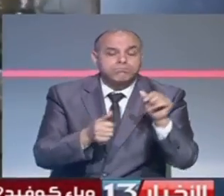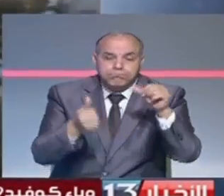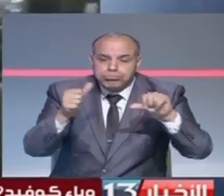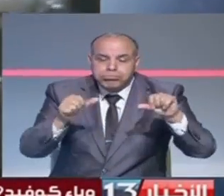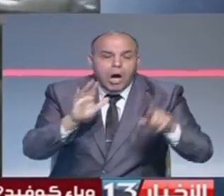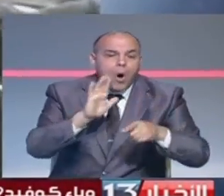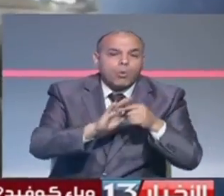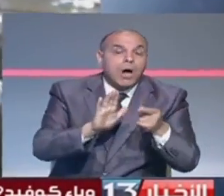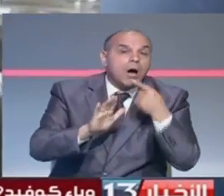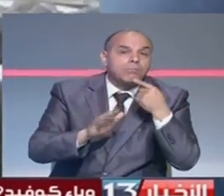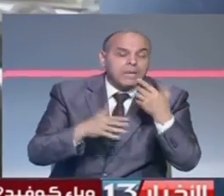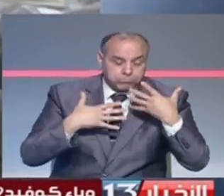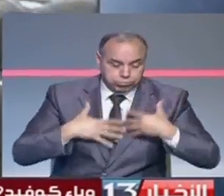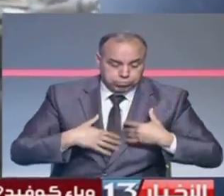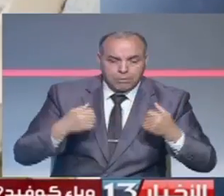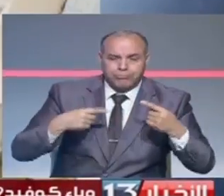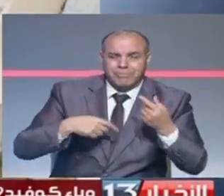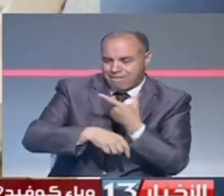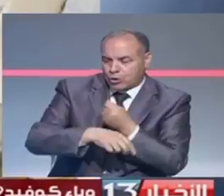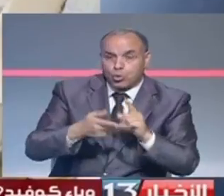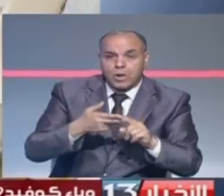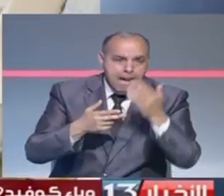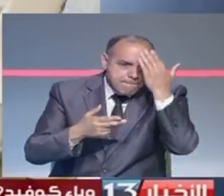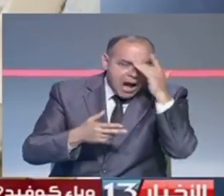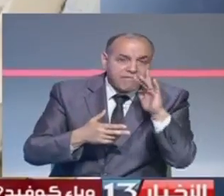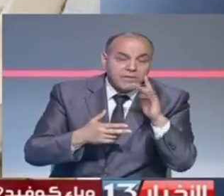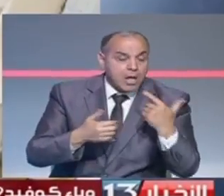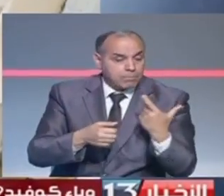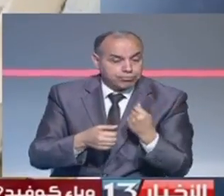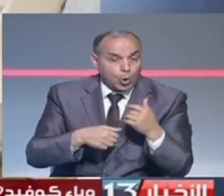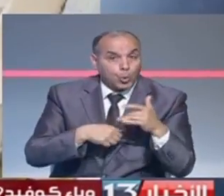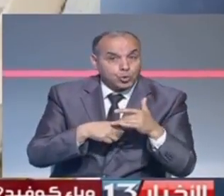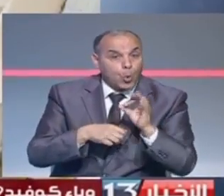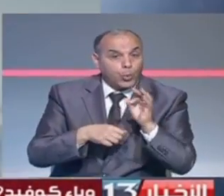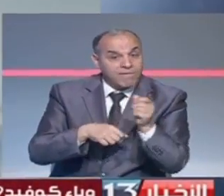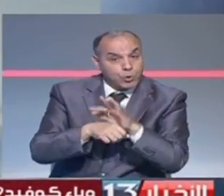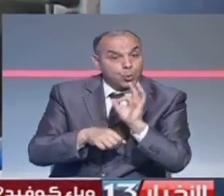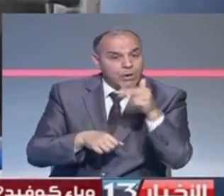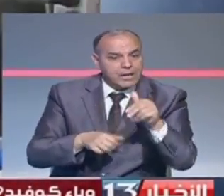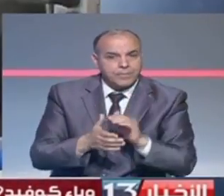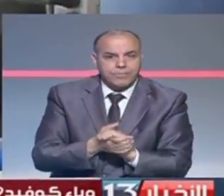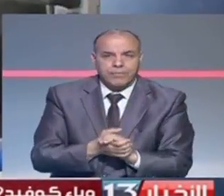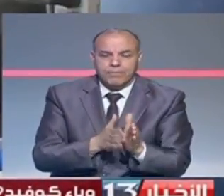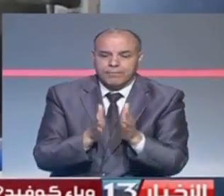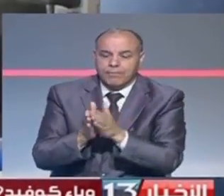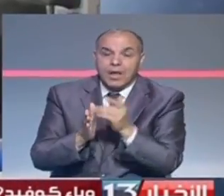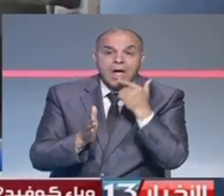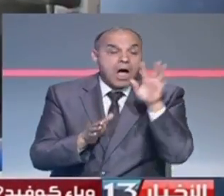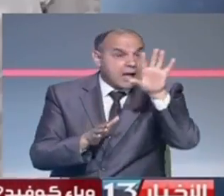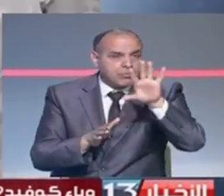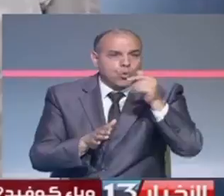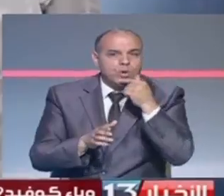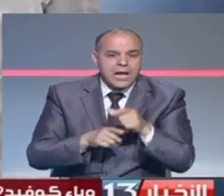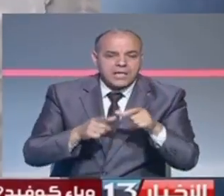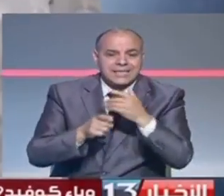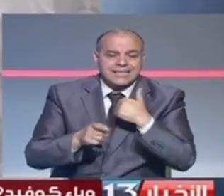غير معتمده للاجسام المضاده لمعرفه ما اذا كانوا قد اصيبوا بهذا الفيروس على النطاق الاسيوي اعلنت